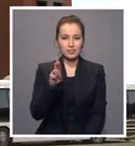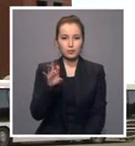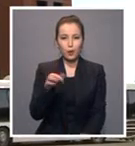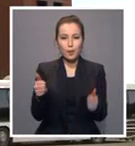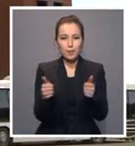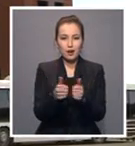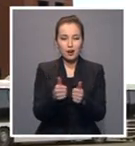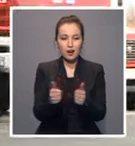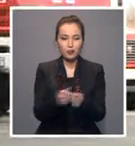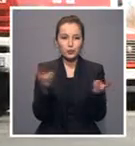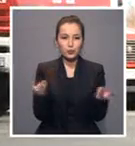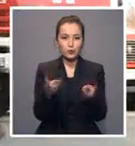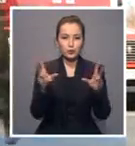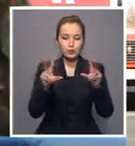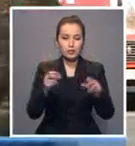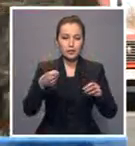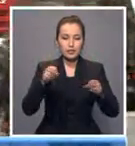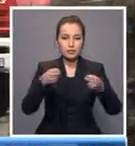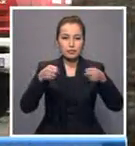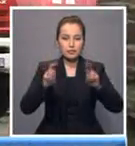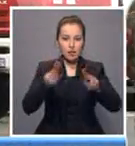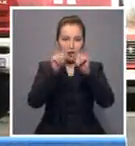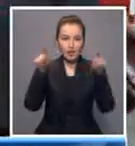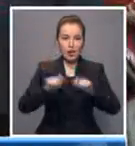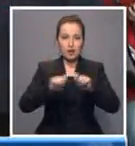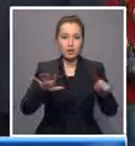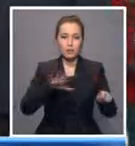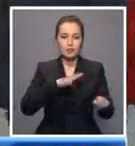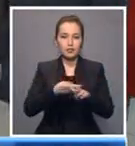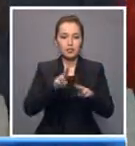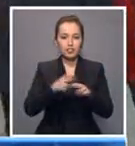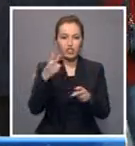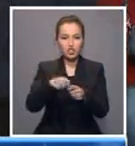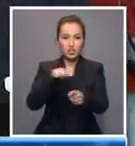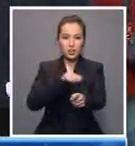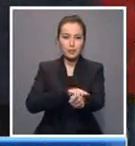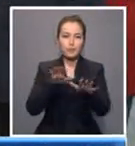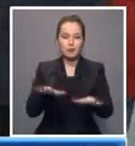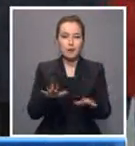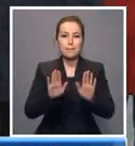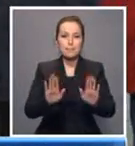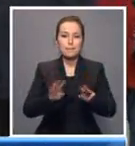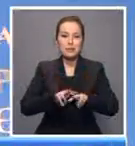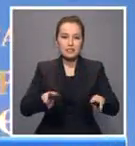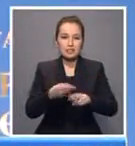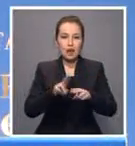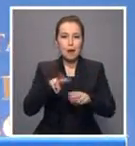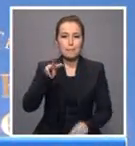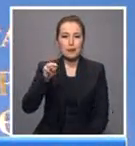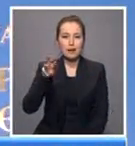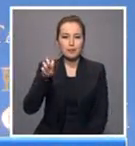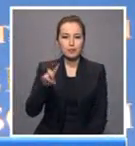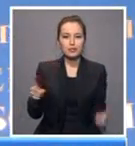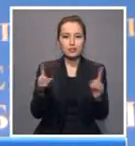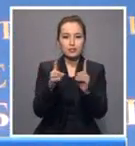Экспо қалашығы маңынан өрт сөндіру депосы ашылды. Ол көрме қалашығынан 2 шақырым жерде орналасқан. Бүгін премьер-министрдің бірінші орынбасары Асқар Мамин бастаған